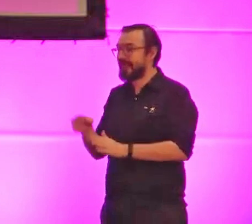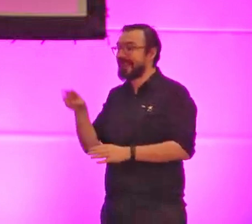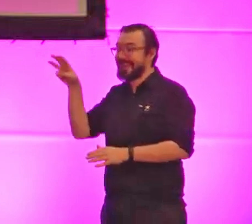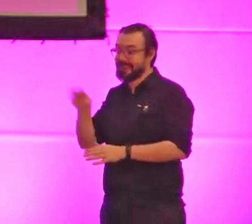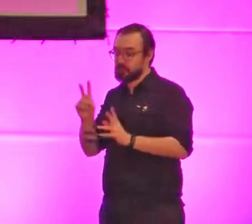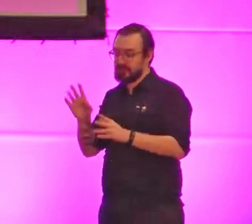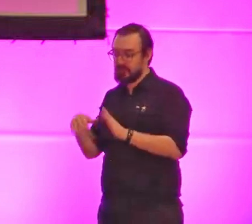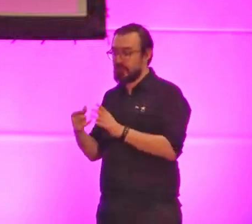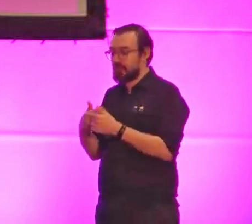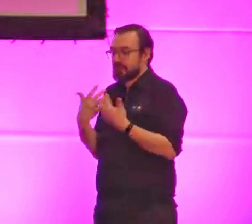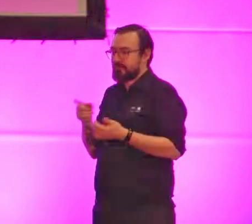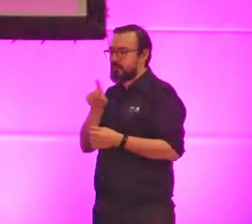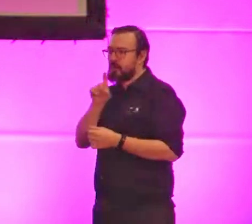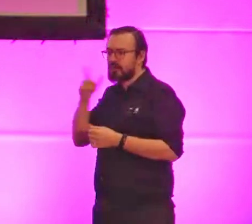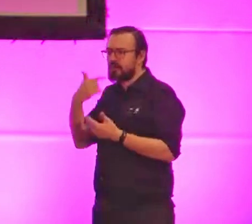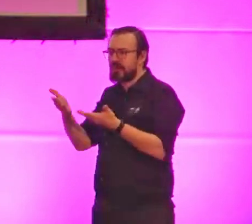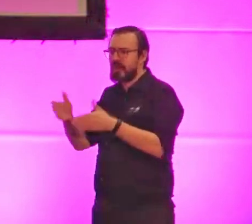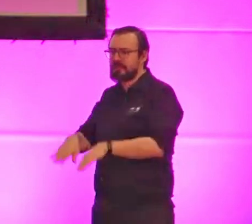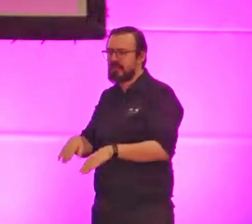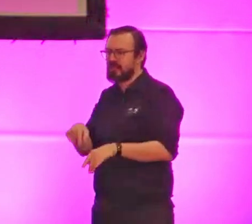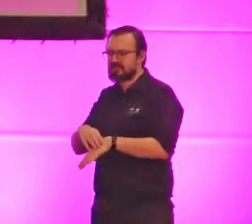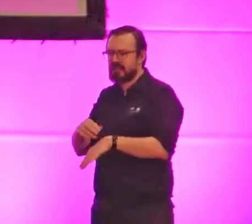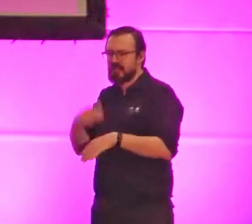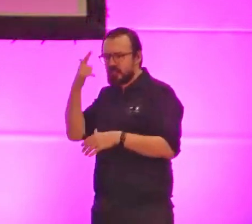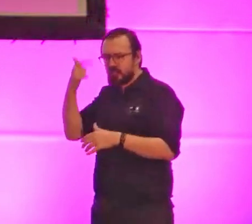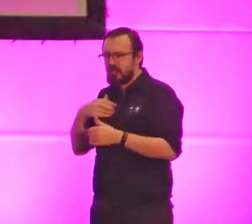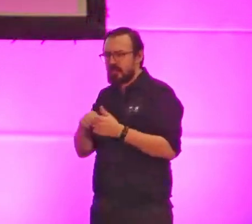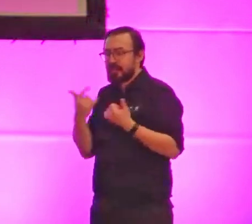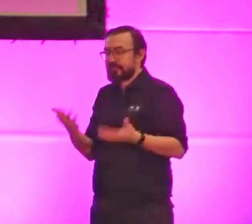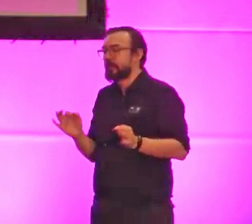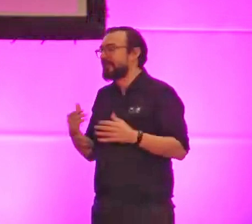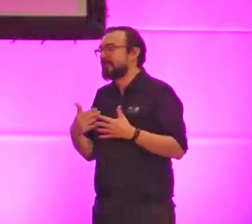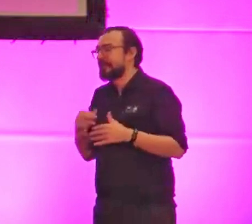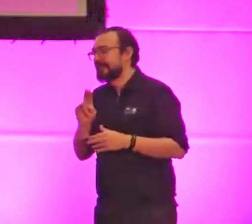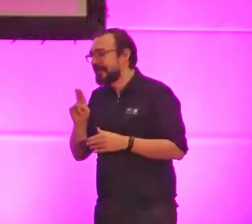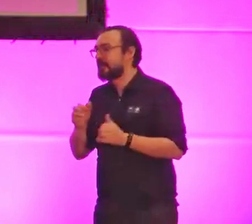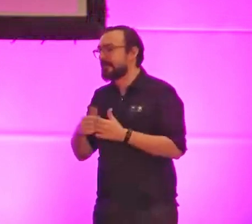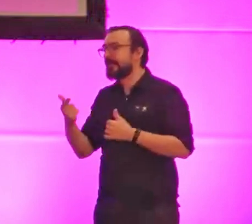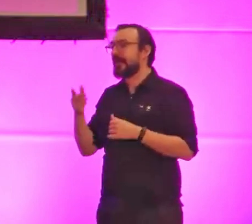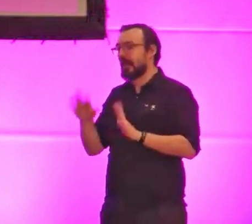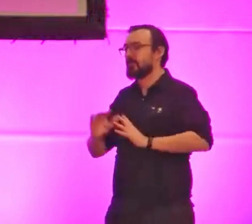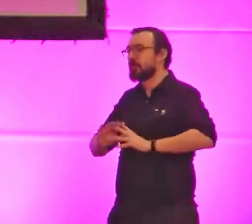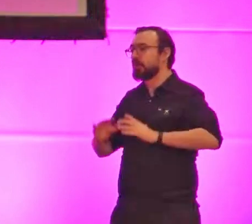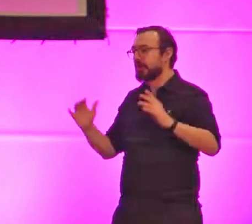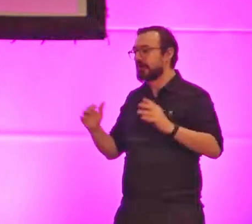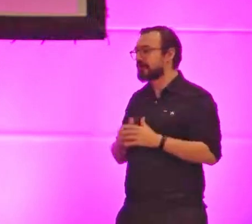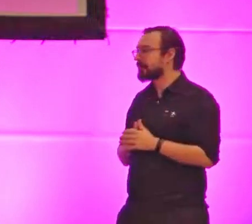Ericsson, jag vet inte vad åklagaren tror jag la ner det i Sverige, men jag vet inte om det ligger. Men det finns, alltså det har ju